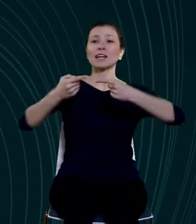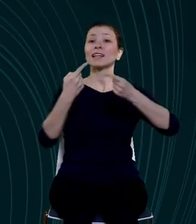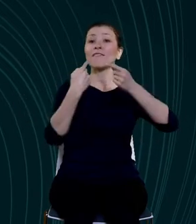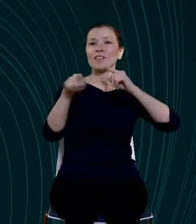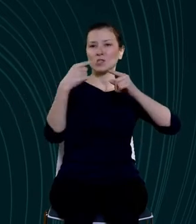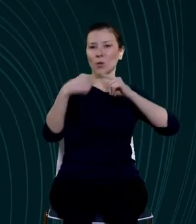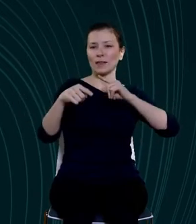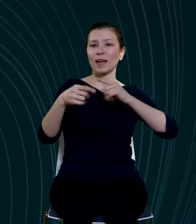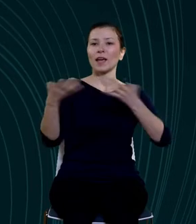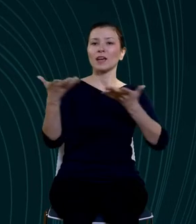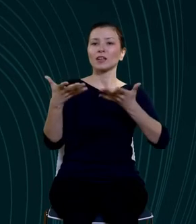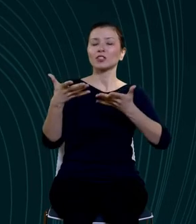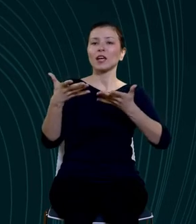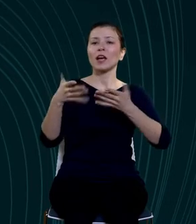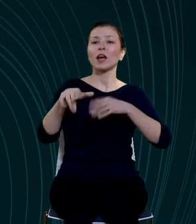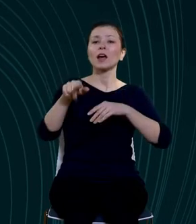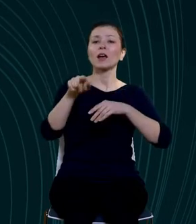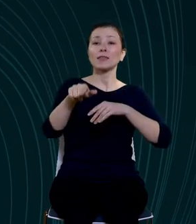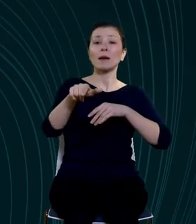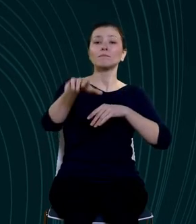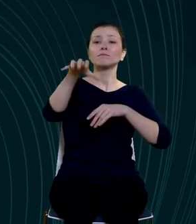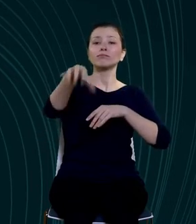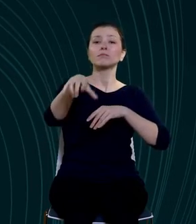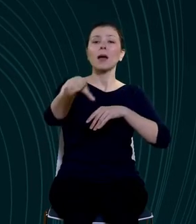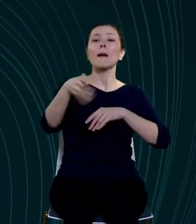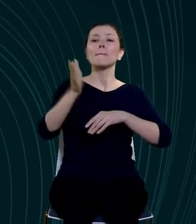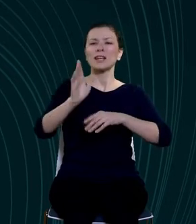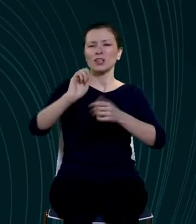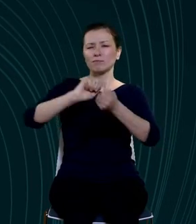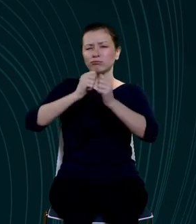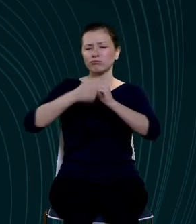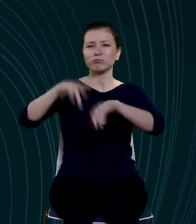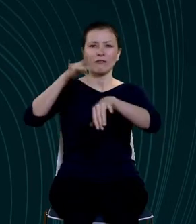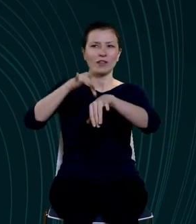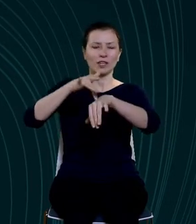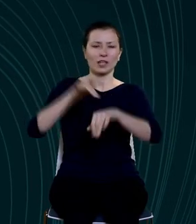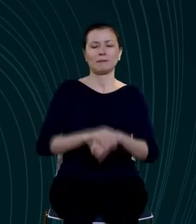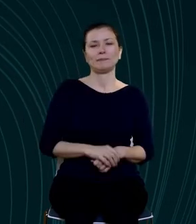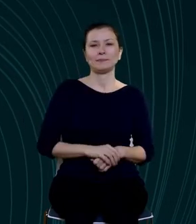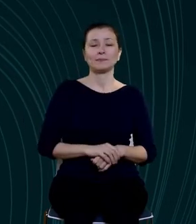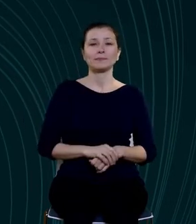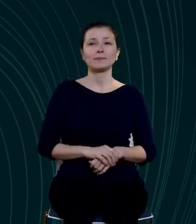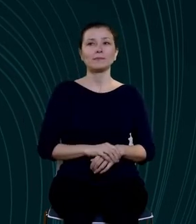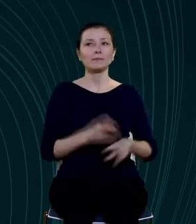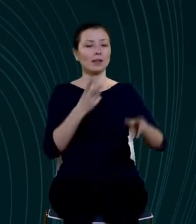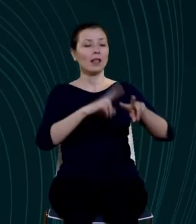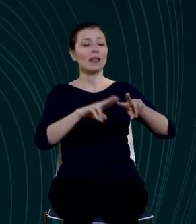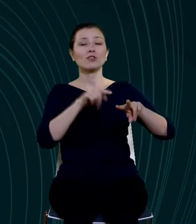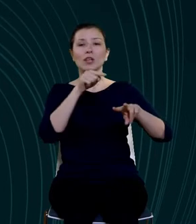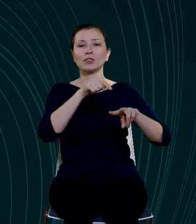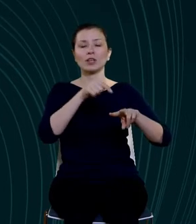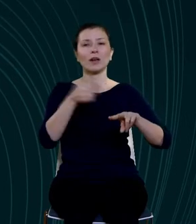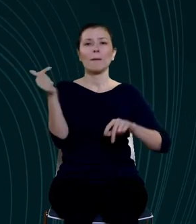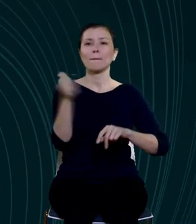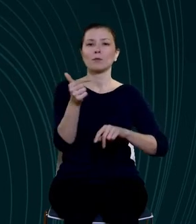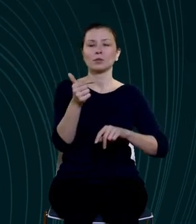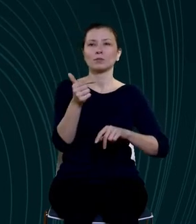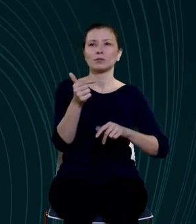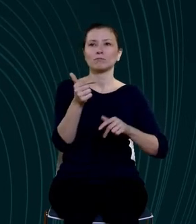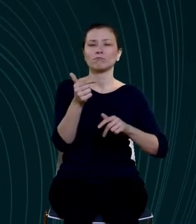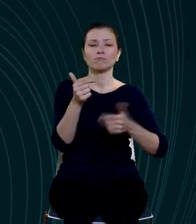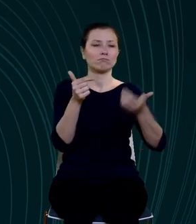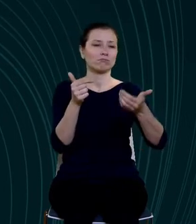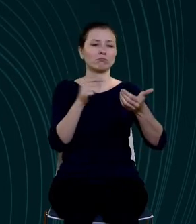do tego miejsca, gdzie nastąpi obróbka wyników. Przyrząd powinien cechować się również możliwością dosyć